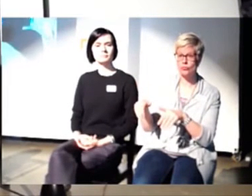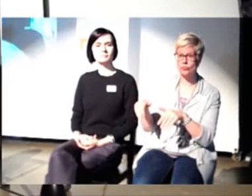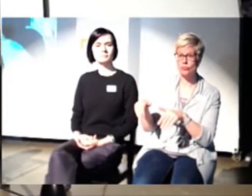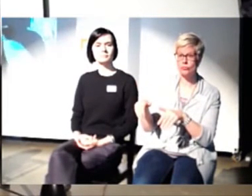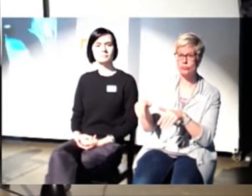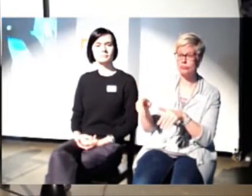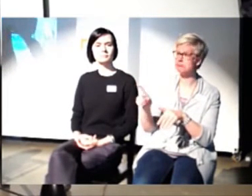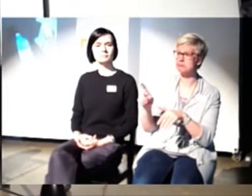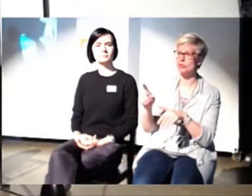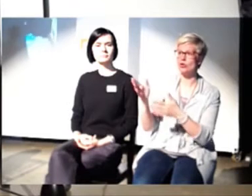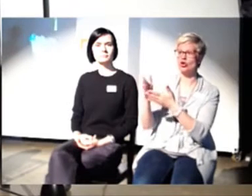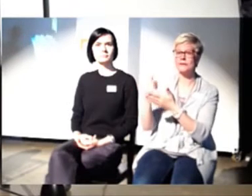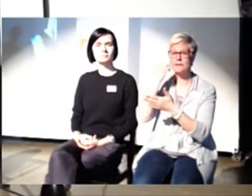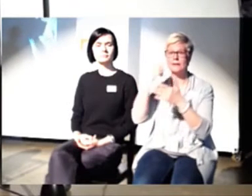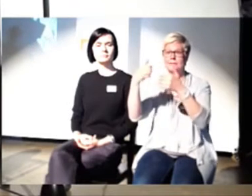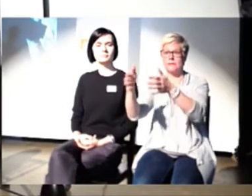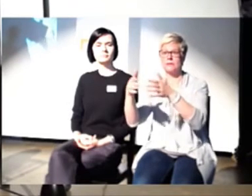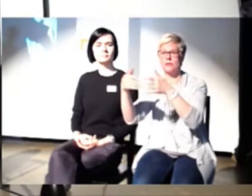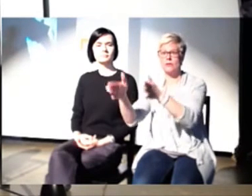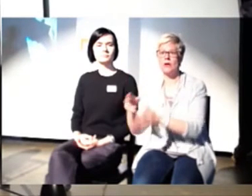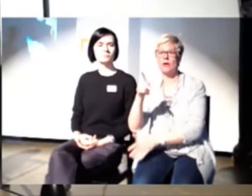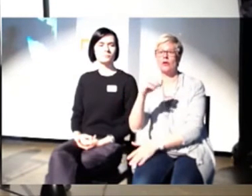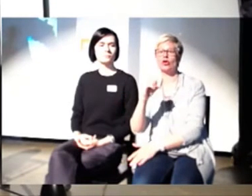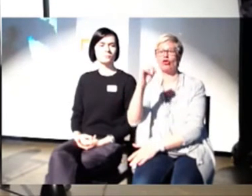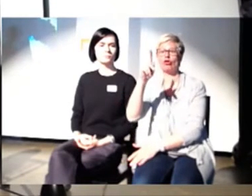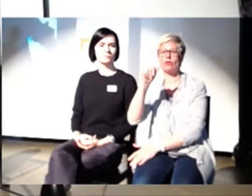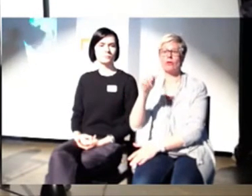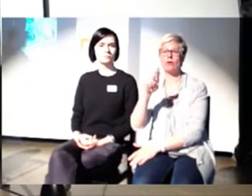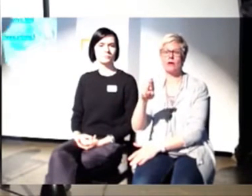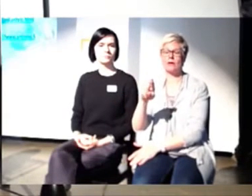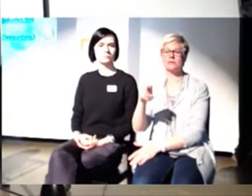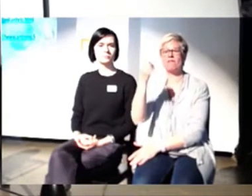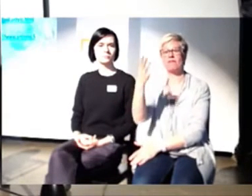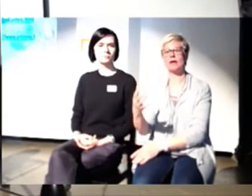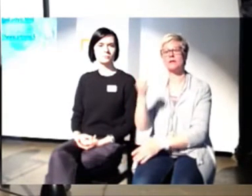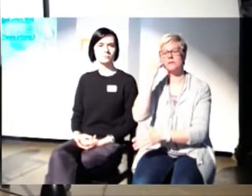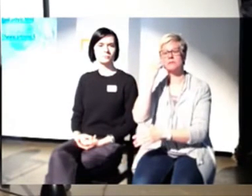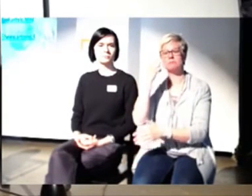tietyissä residensseissä, olisiko ollut Tjökkarin vierasateljeessa tai